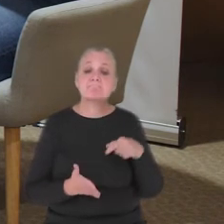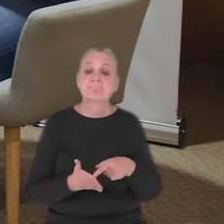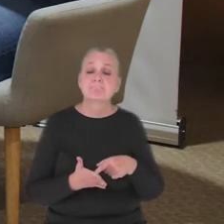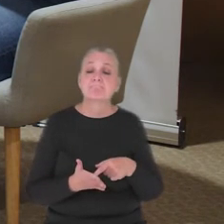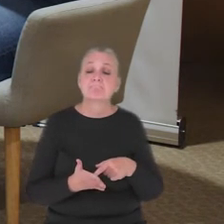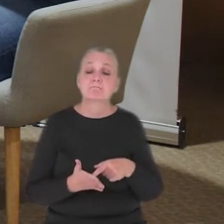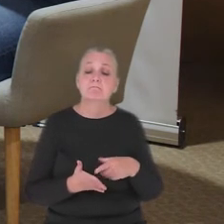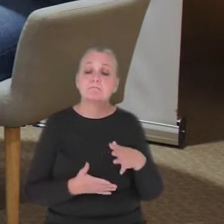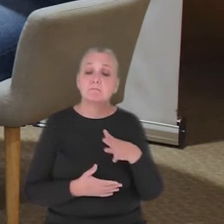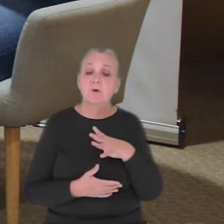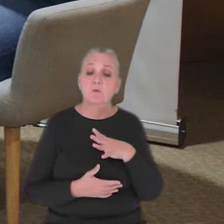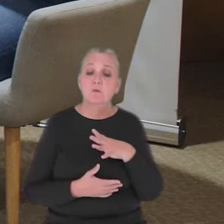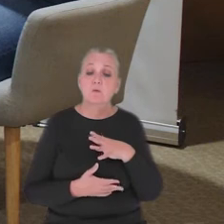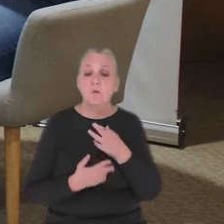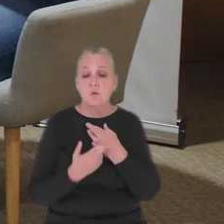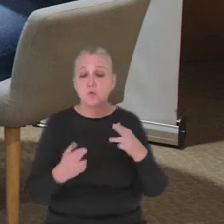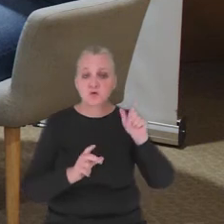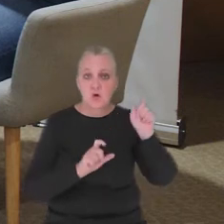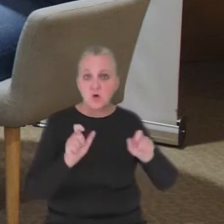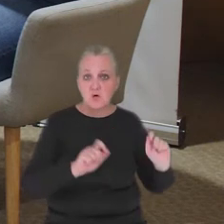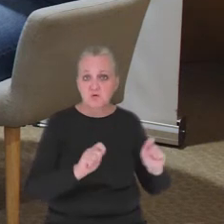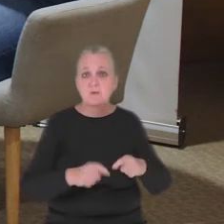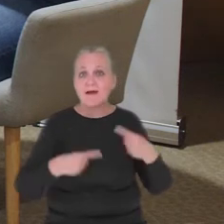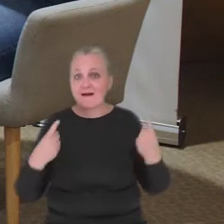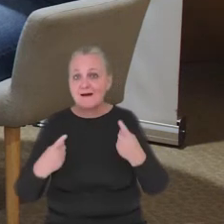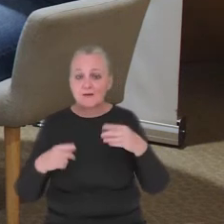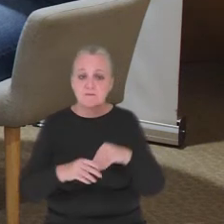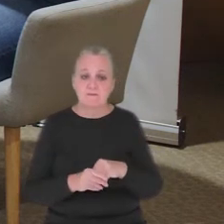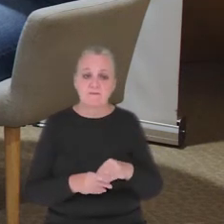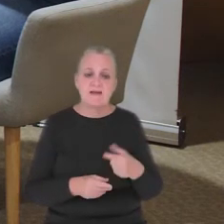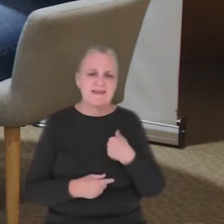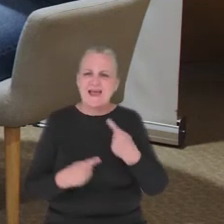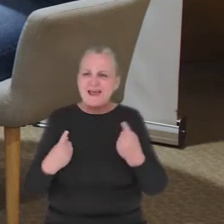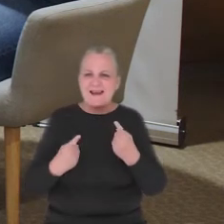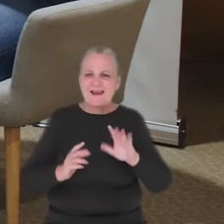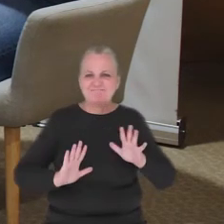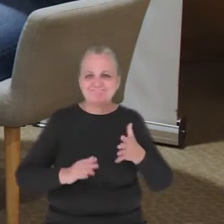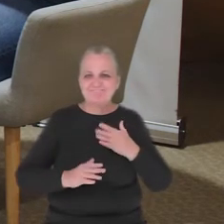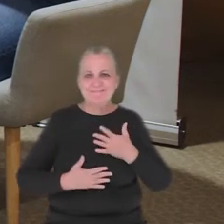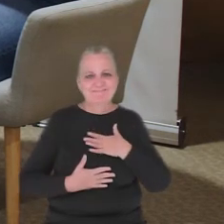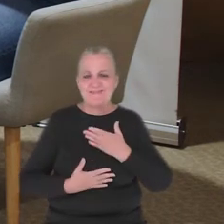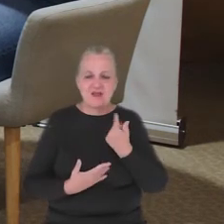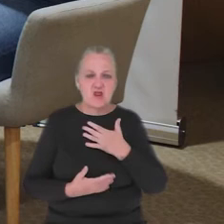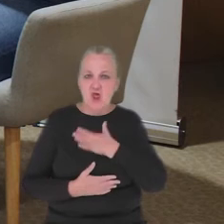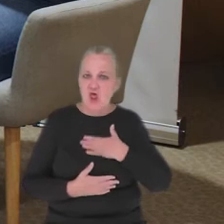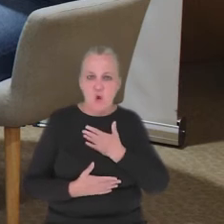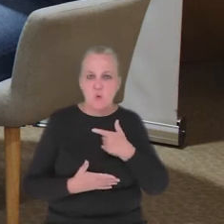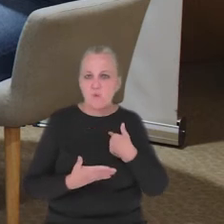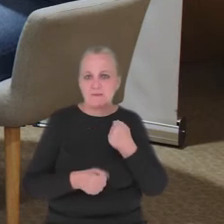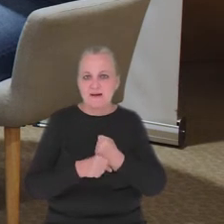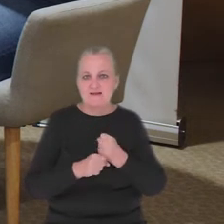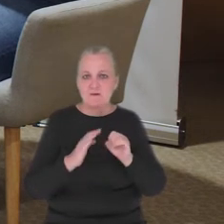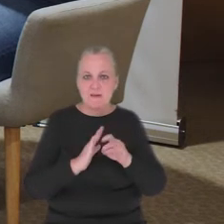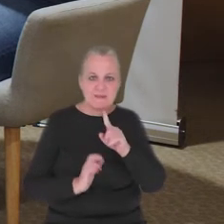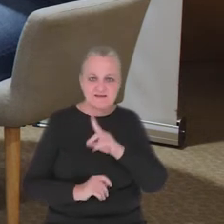uruchomione różne osoby, jeżeli chodzi o marketing, bo jestem beznadziejna w marketingu, w ogóle nienawidzę pracować w social mediach, bo zawsze,